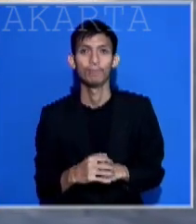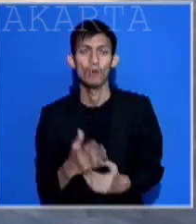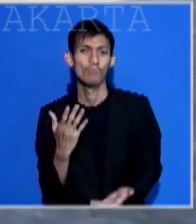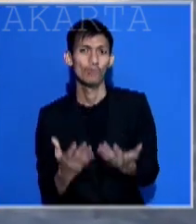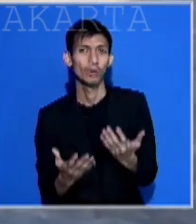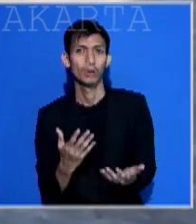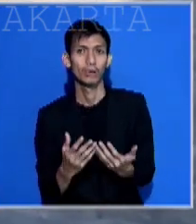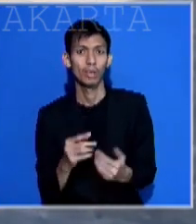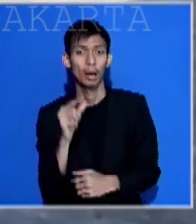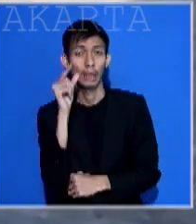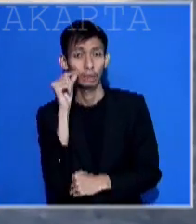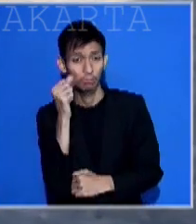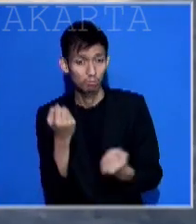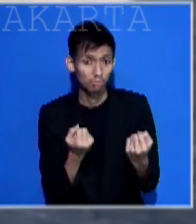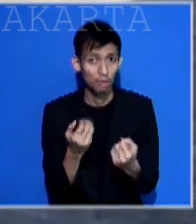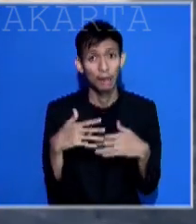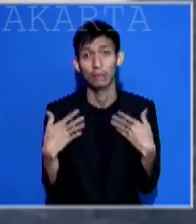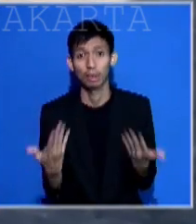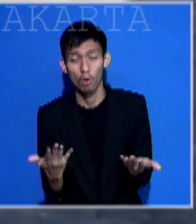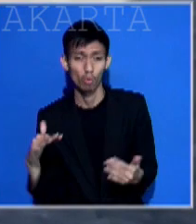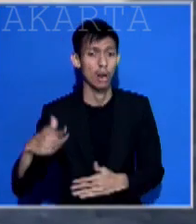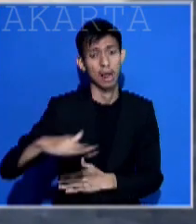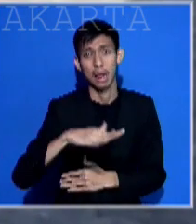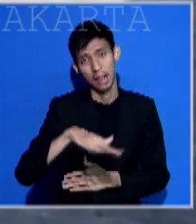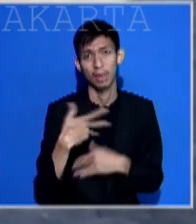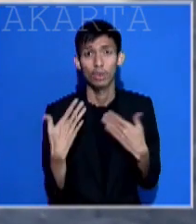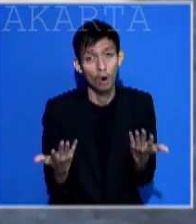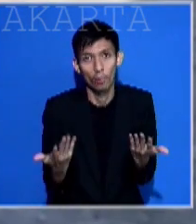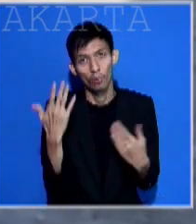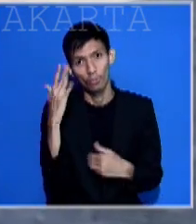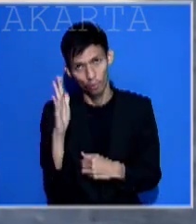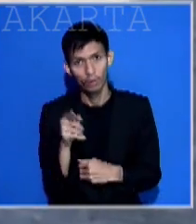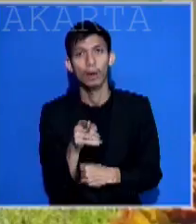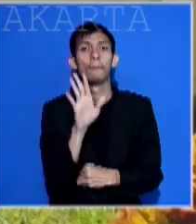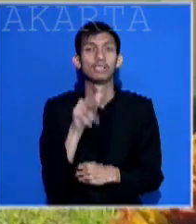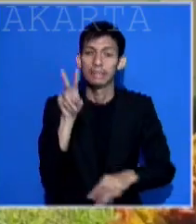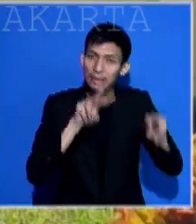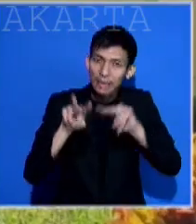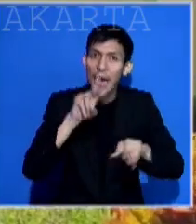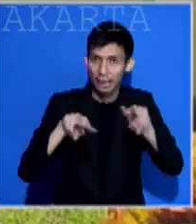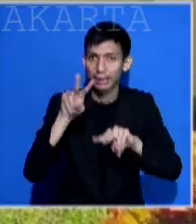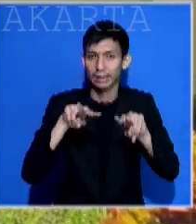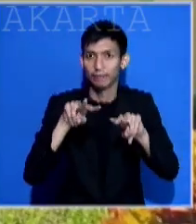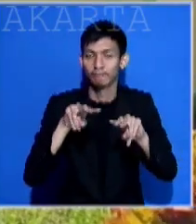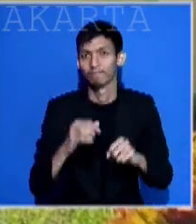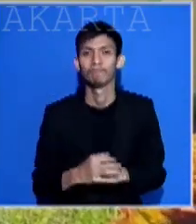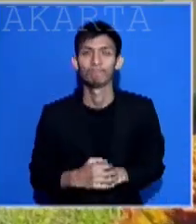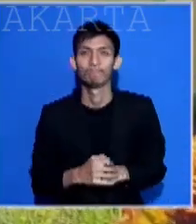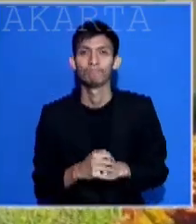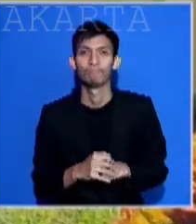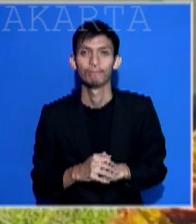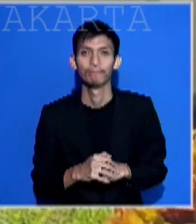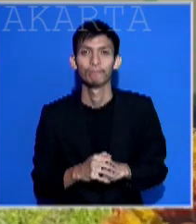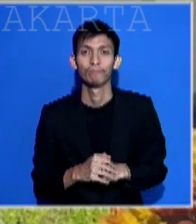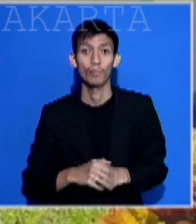atau oleng, jadi kendaraan oleng. Kita juga masih dalam penyelidikan. Mobil pick up ambil